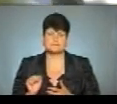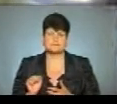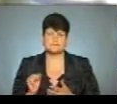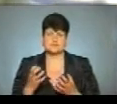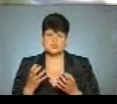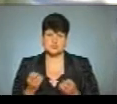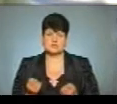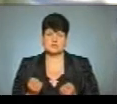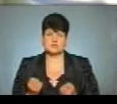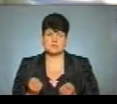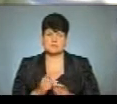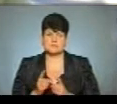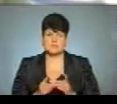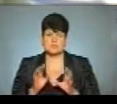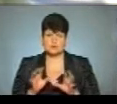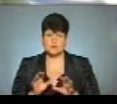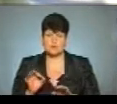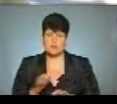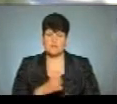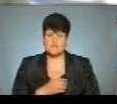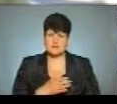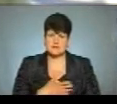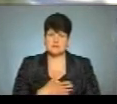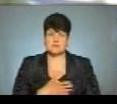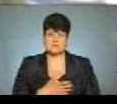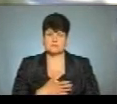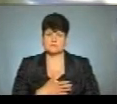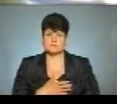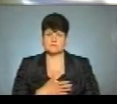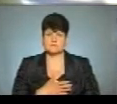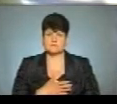ще деякі зміни до закону про приватизацію